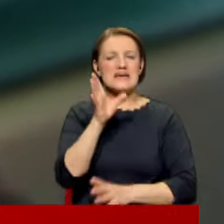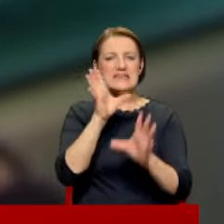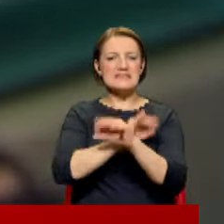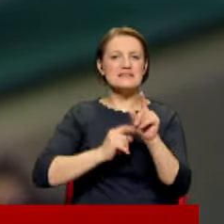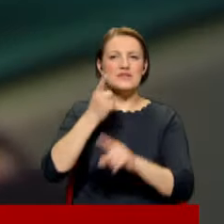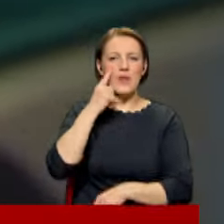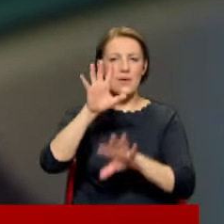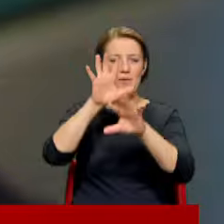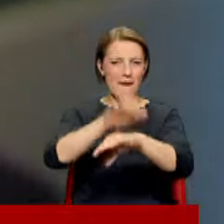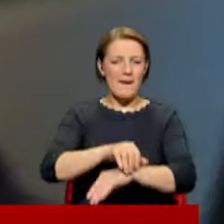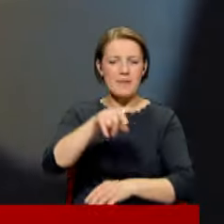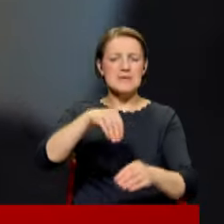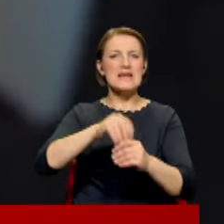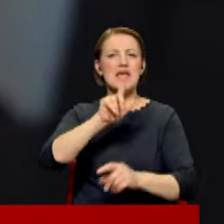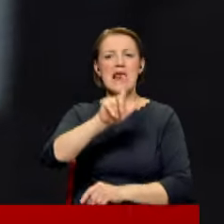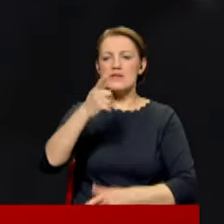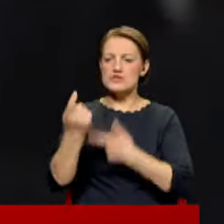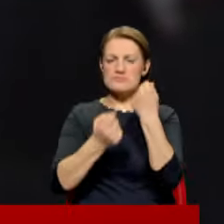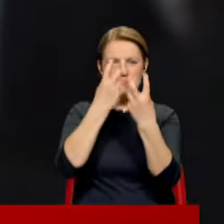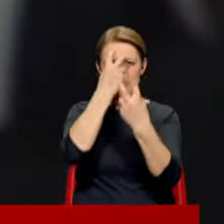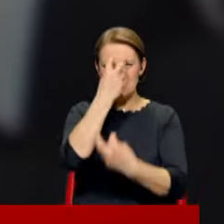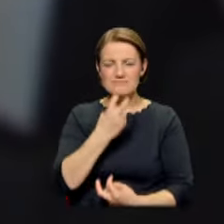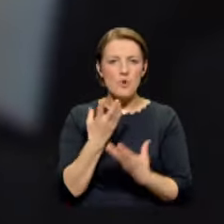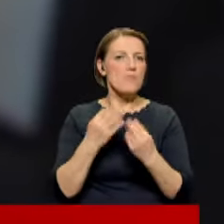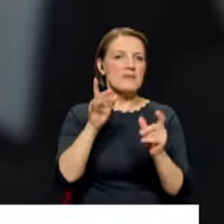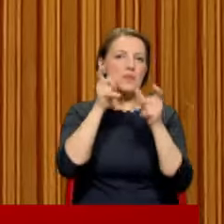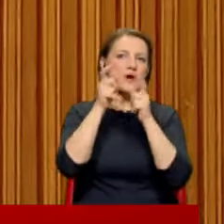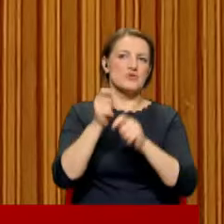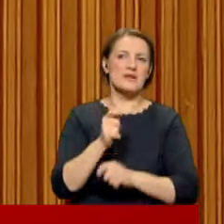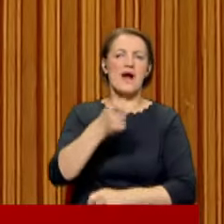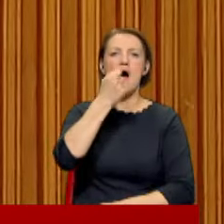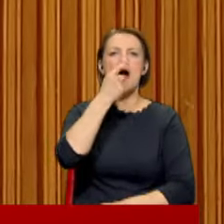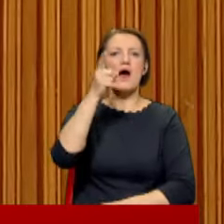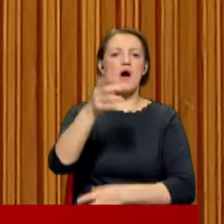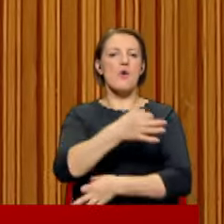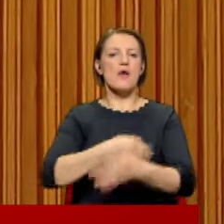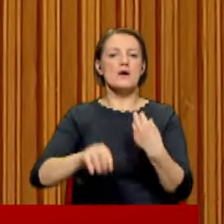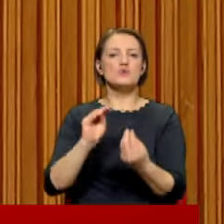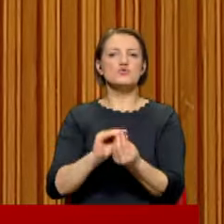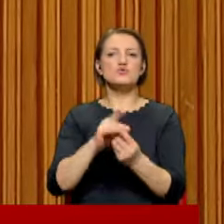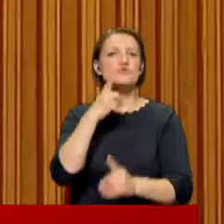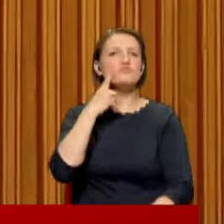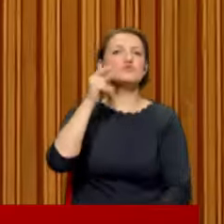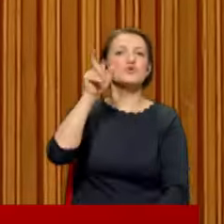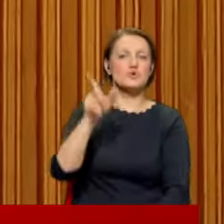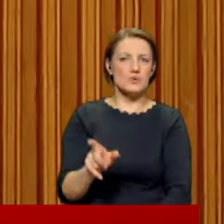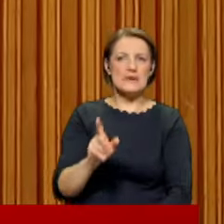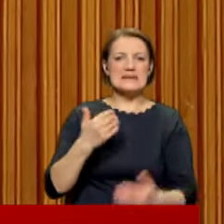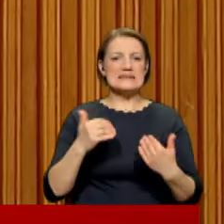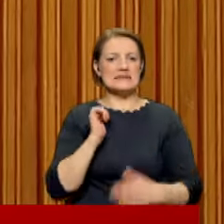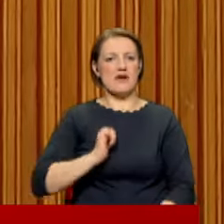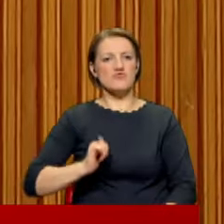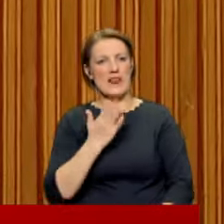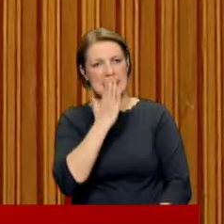tanığın yakalanmasına yönelik gerekli çalışma ve özenin gösterilmediğine dikkat çekti. Ankara Organize Suçlar Müdürü savcılığa